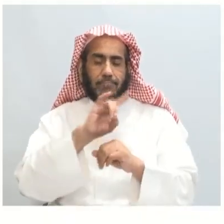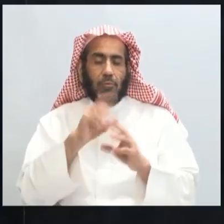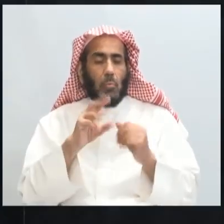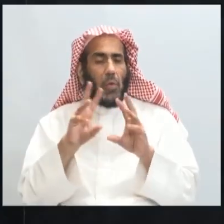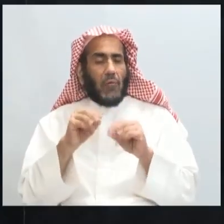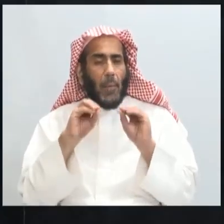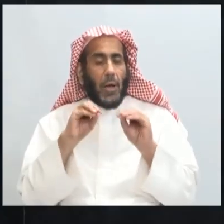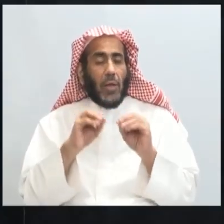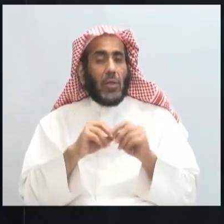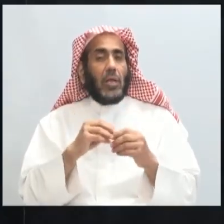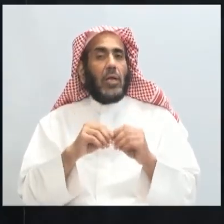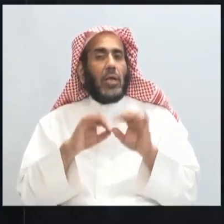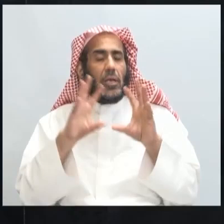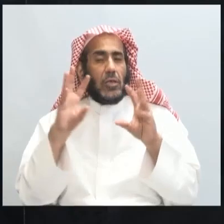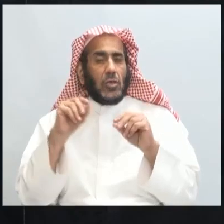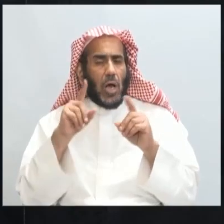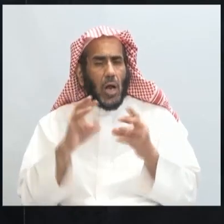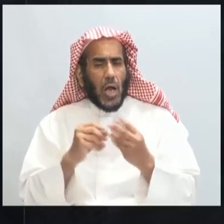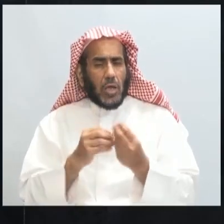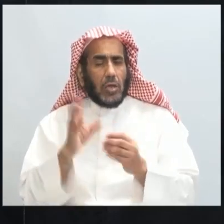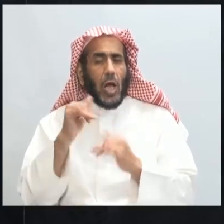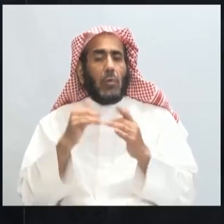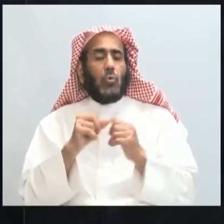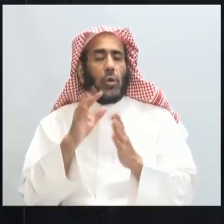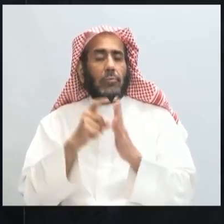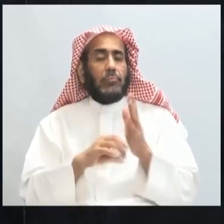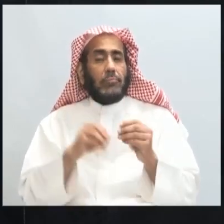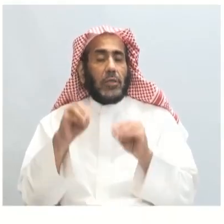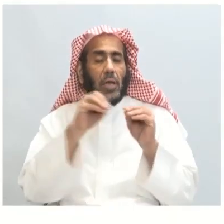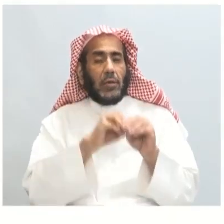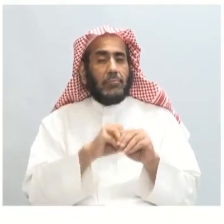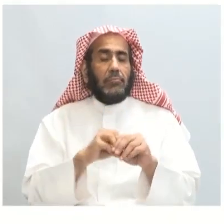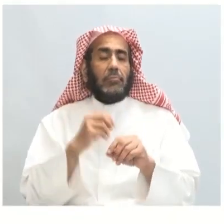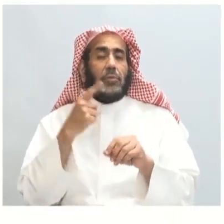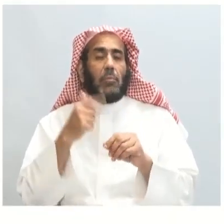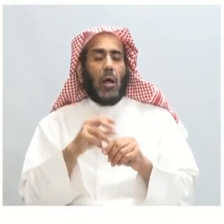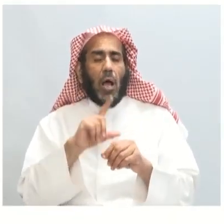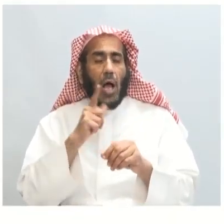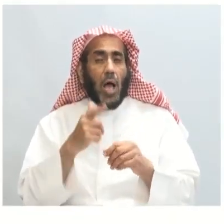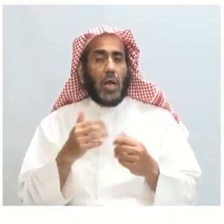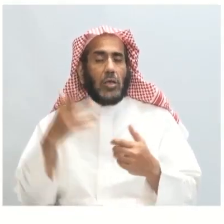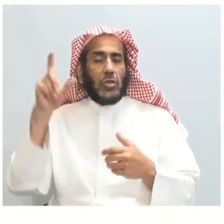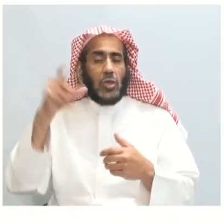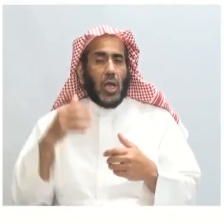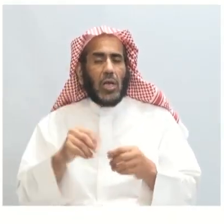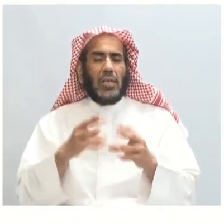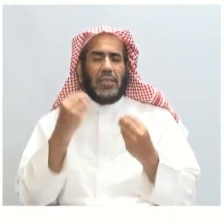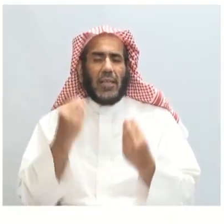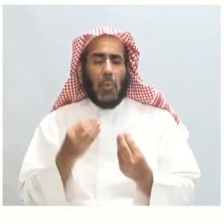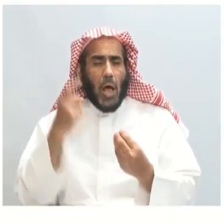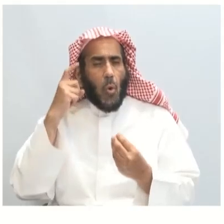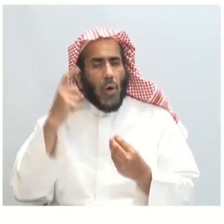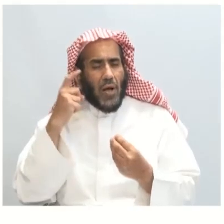بعض ماذا الاشارات المروريه ننتقل هنا سبعه قال الشاعر تمهل